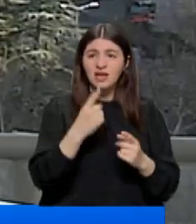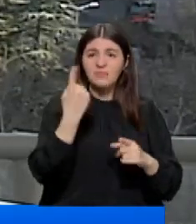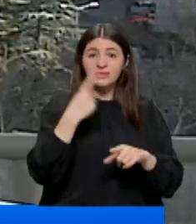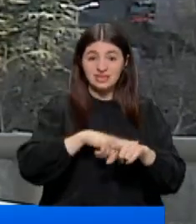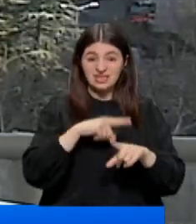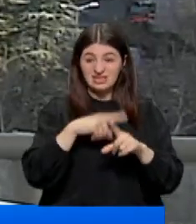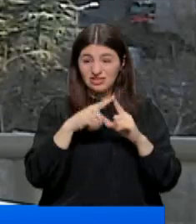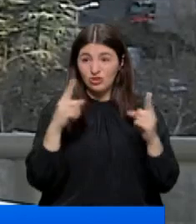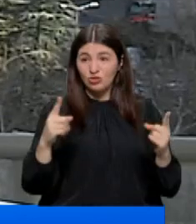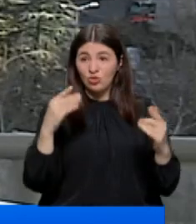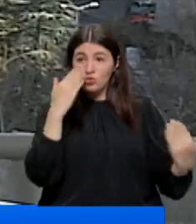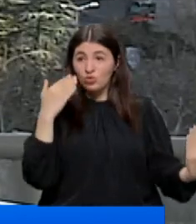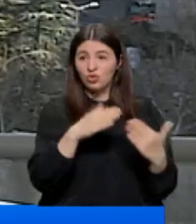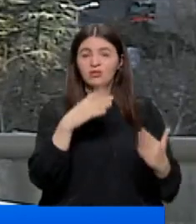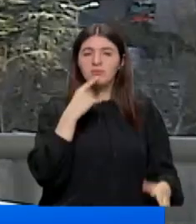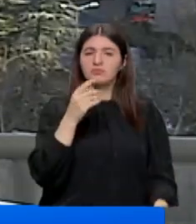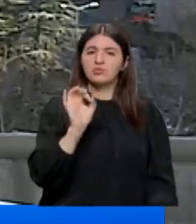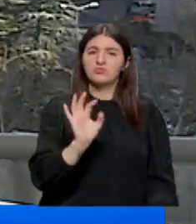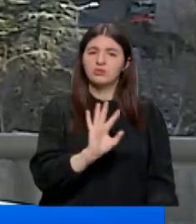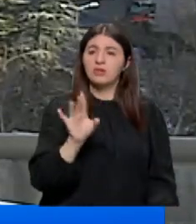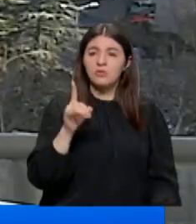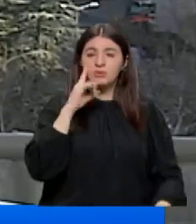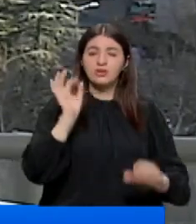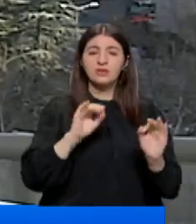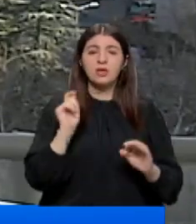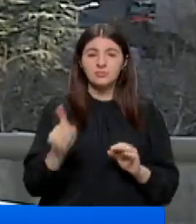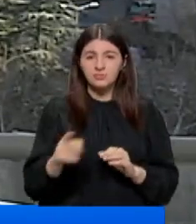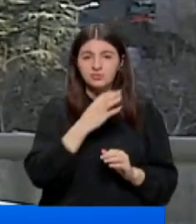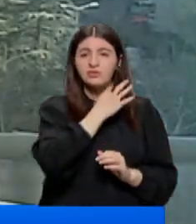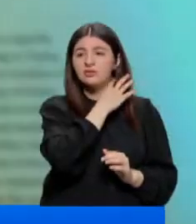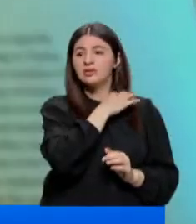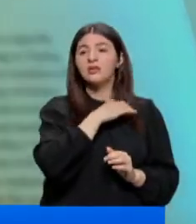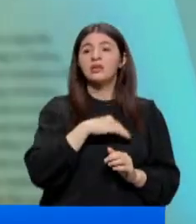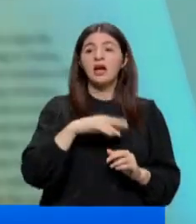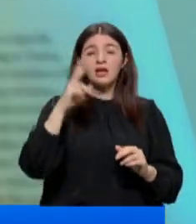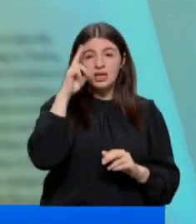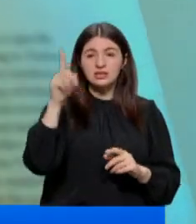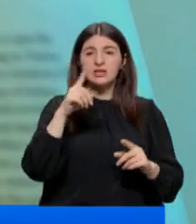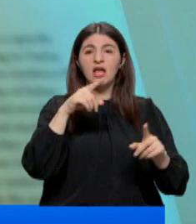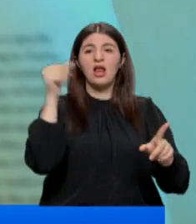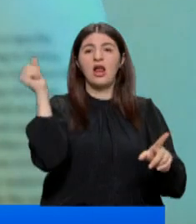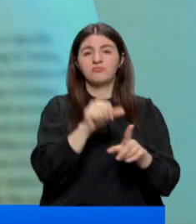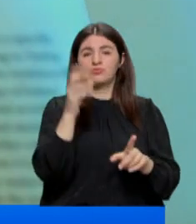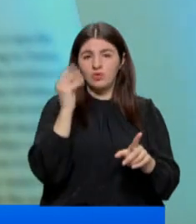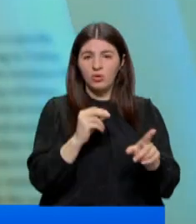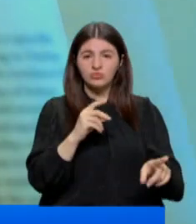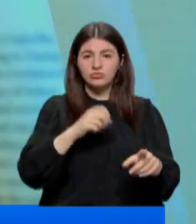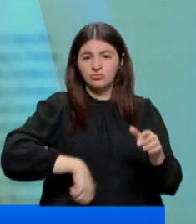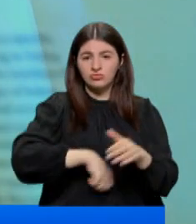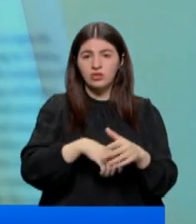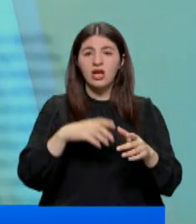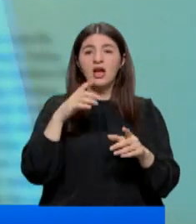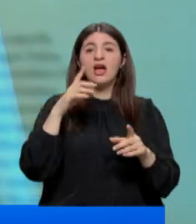bedel diyebilmek mümkün değil. Böyle bir değerlendirme yapılmış. Cimbom Kadıköy'de hezimeti yaşadı. Derbide